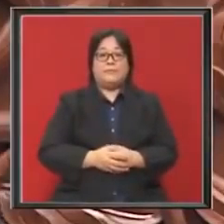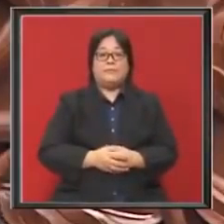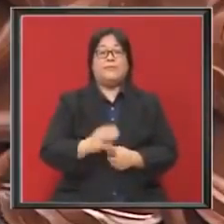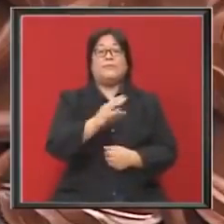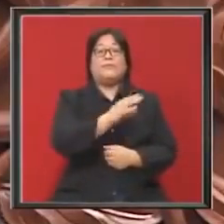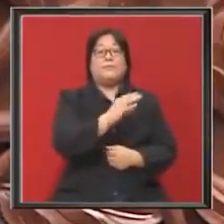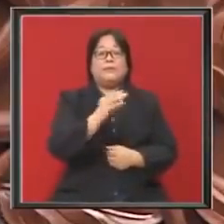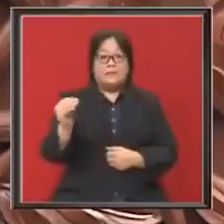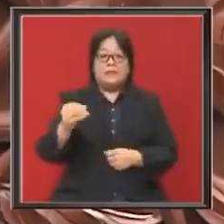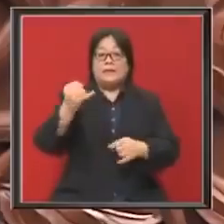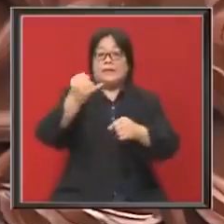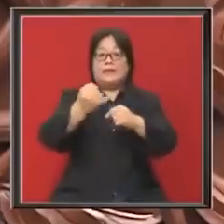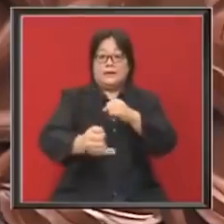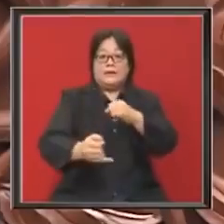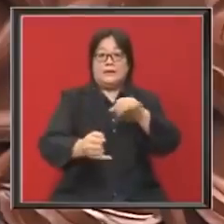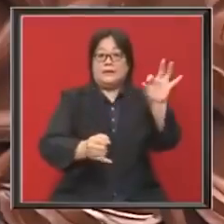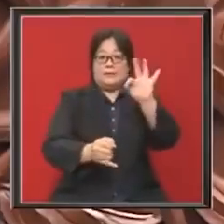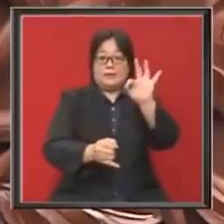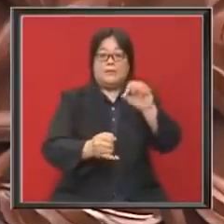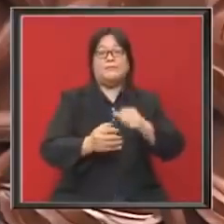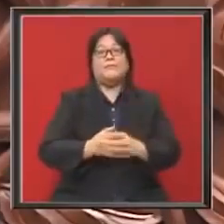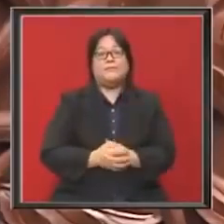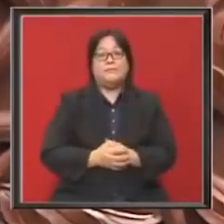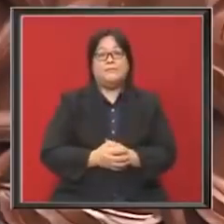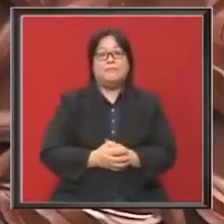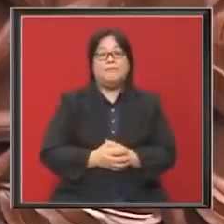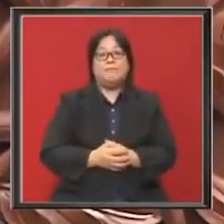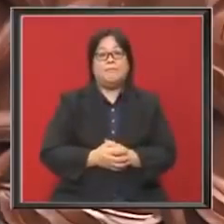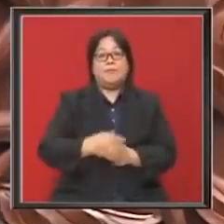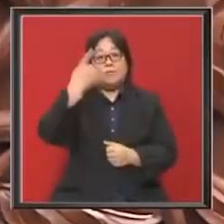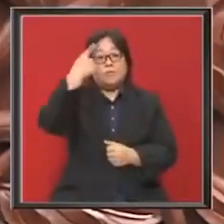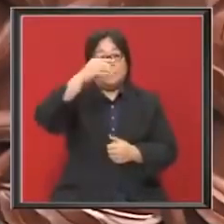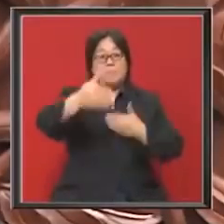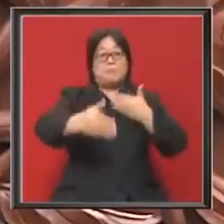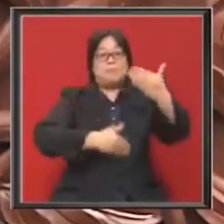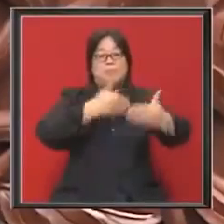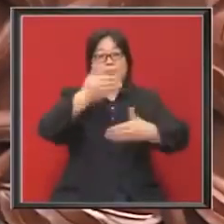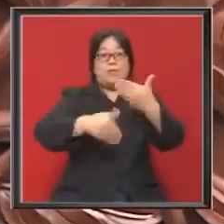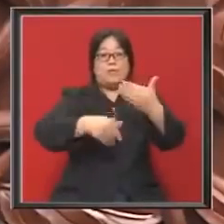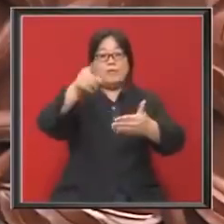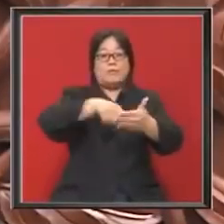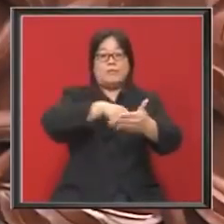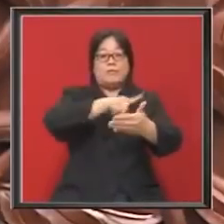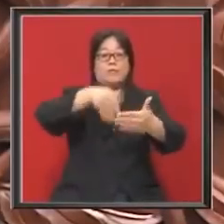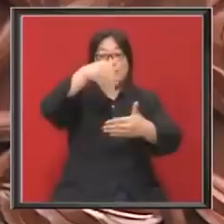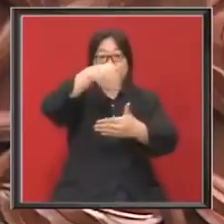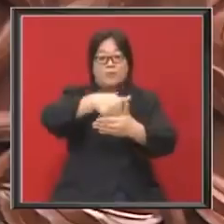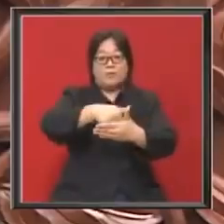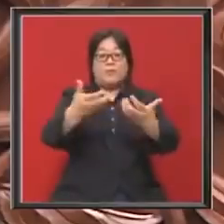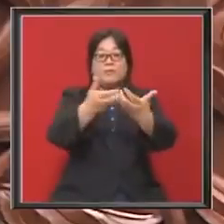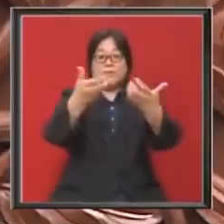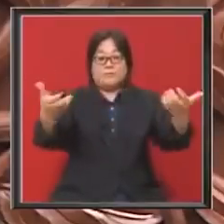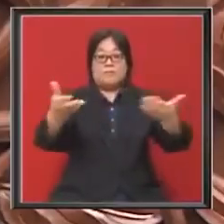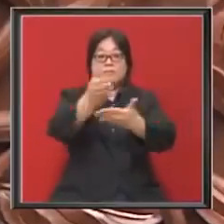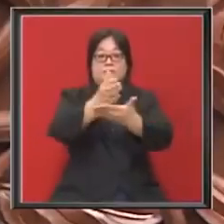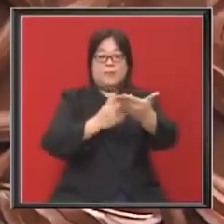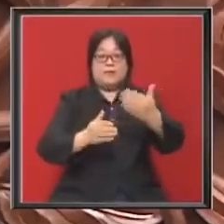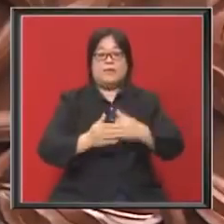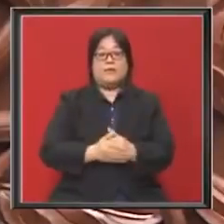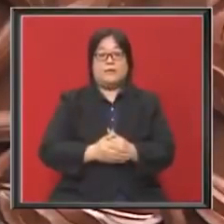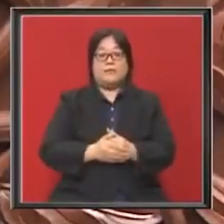dan yang file yang ke-9 manakala bagi proses pengundian belah bagian